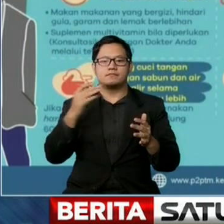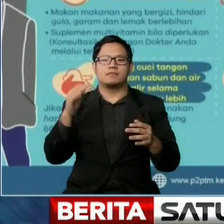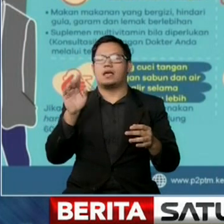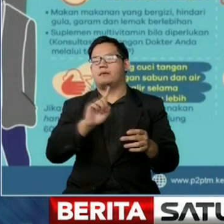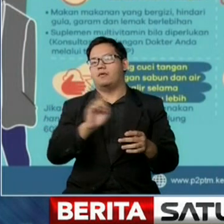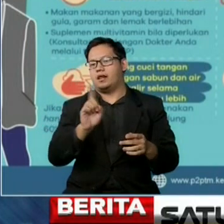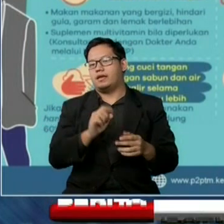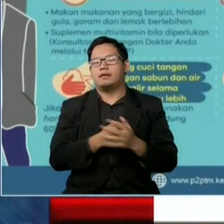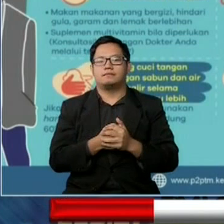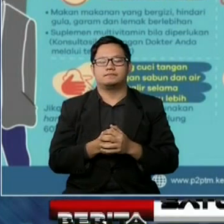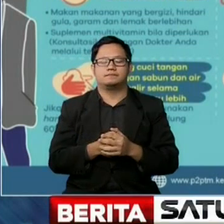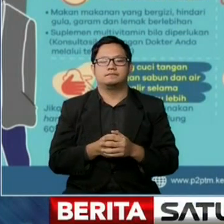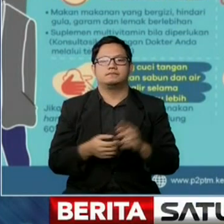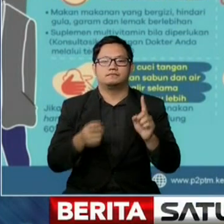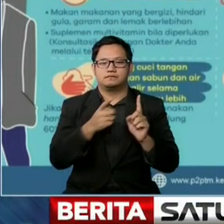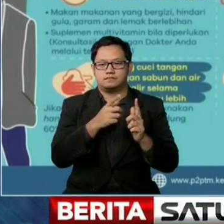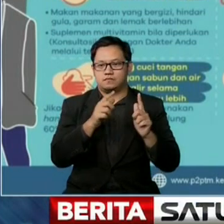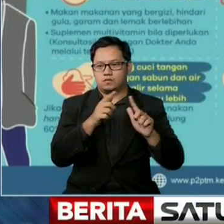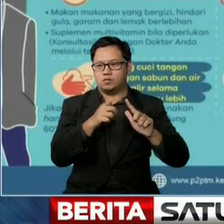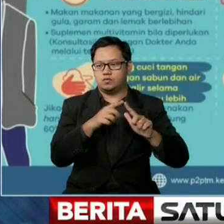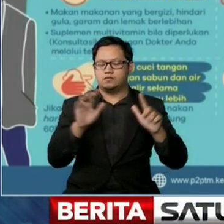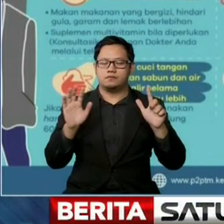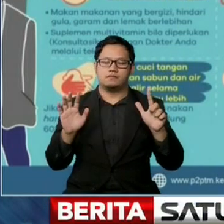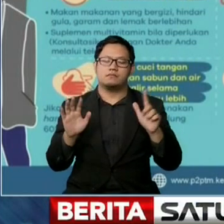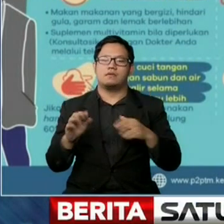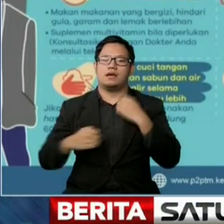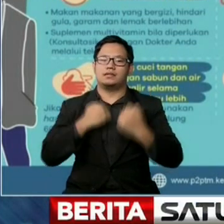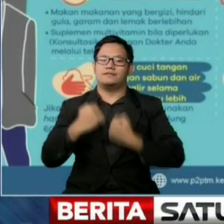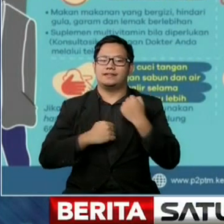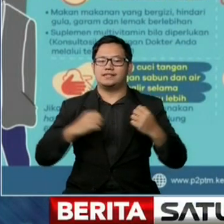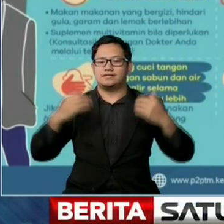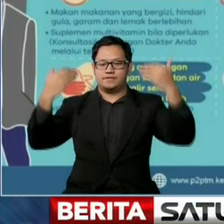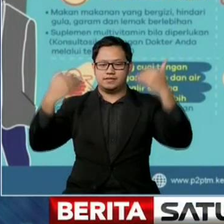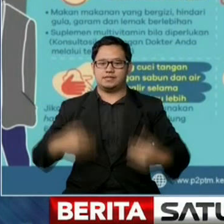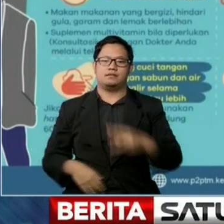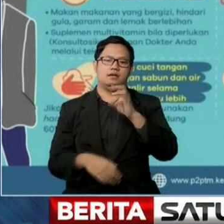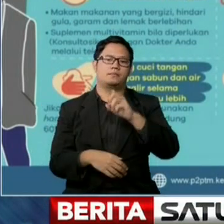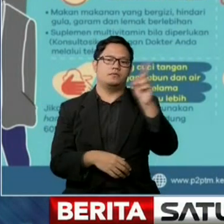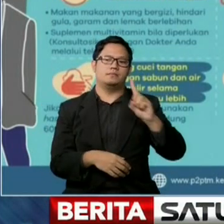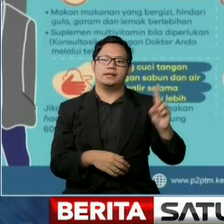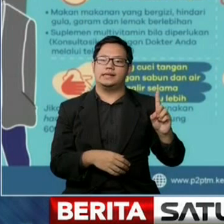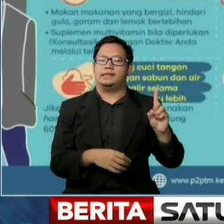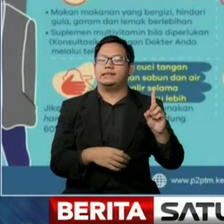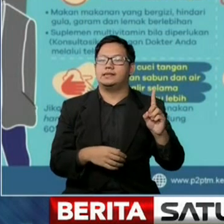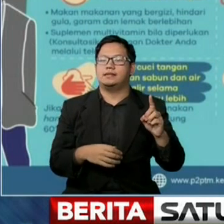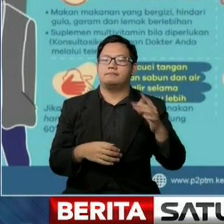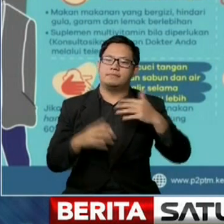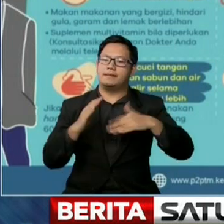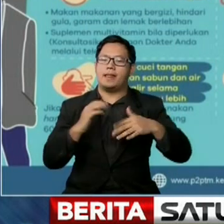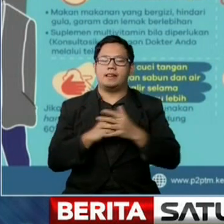mencuci tangan ketujuh upayakan aktivitas fisik 30 menit perhari atau sesuai dengan saran dokter